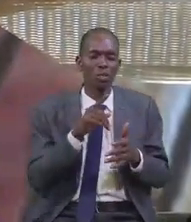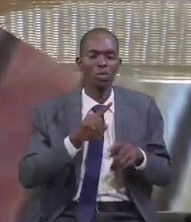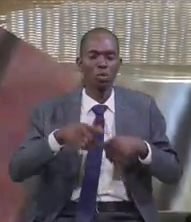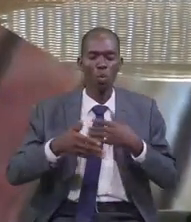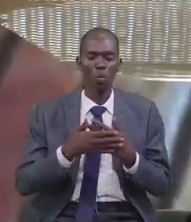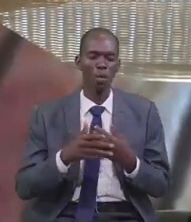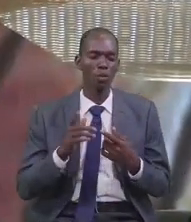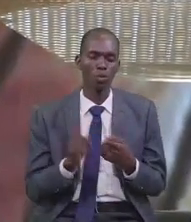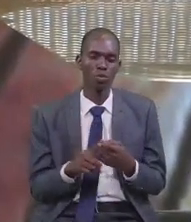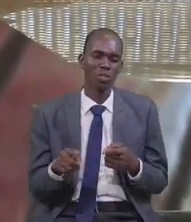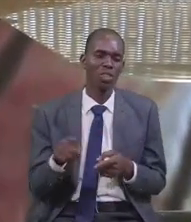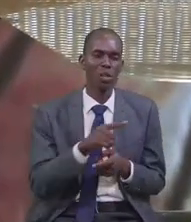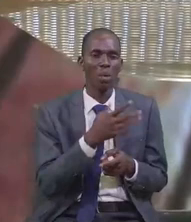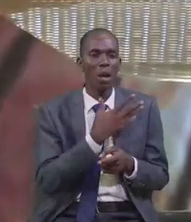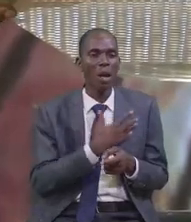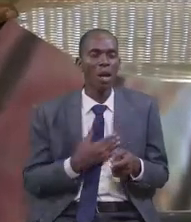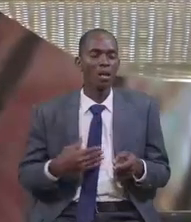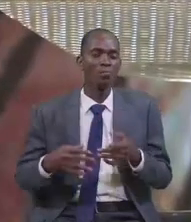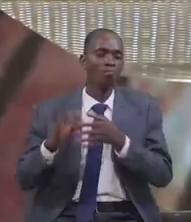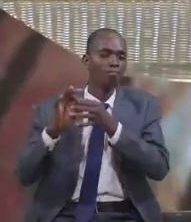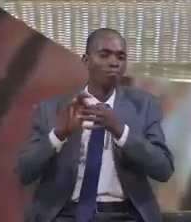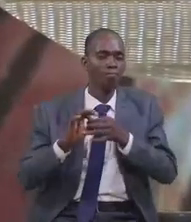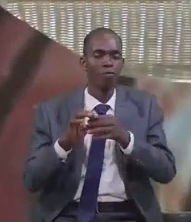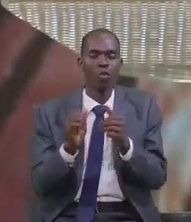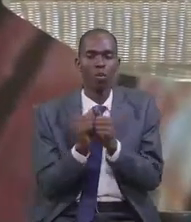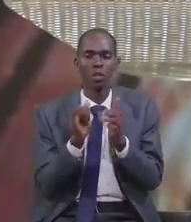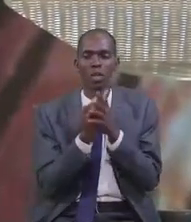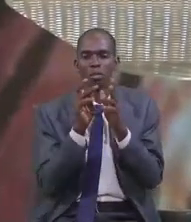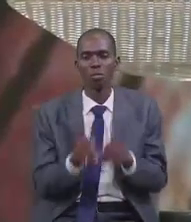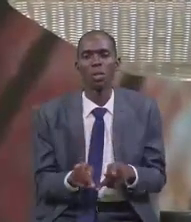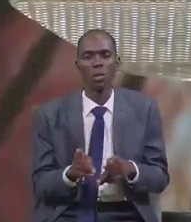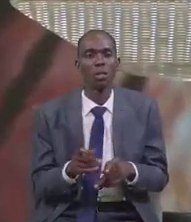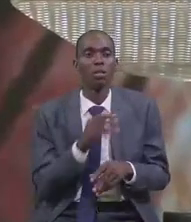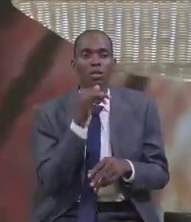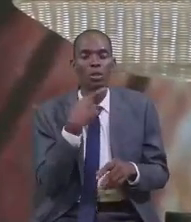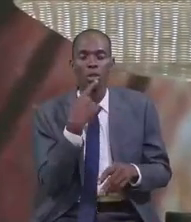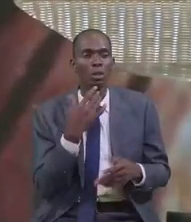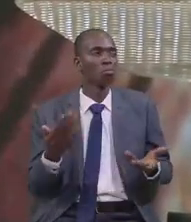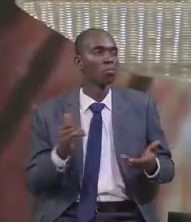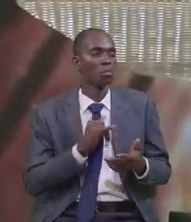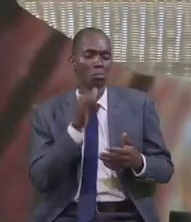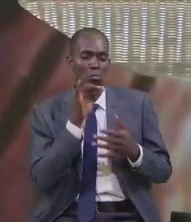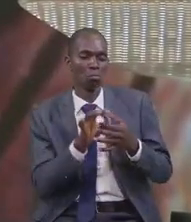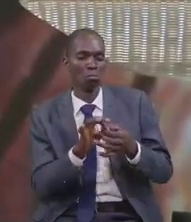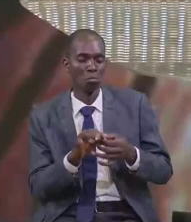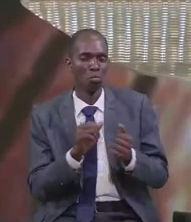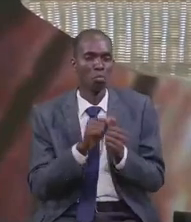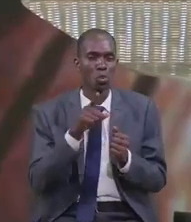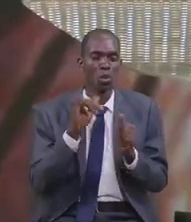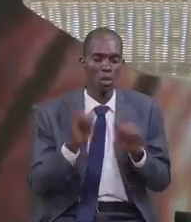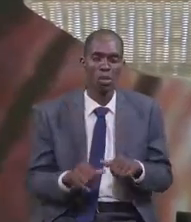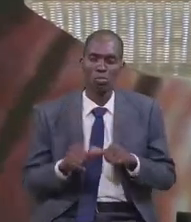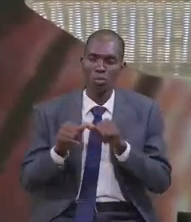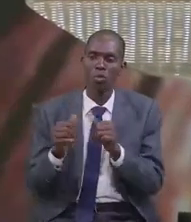réconcilier avec eux. Lorsque tu te réconcilies, pas que je me réconcilie afin que je puisse aller faire mon travail. Je me